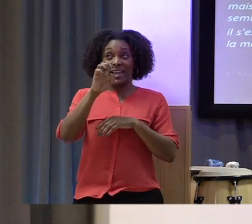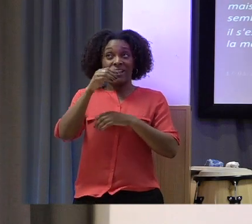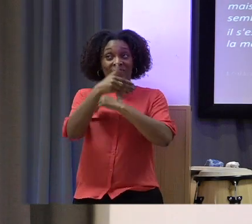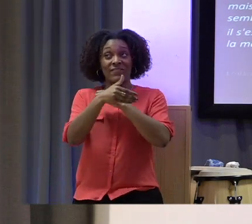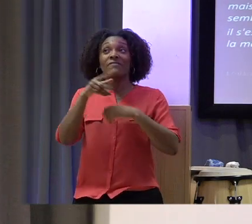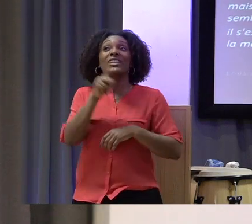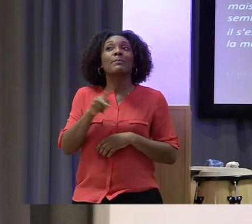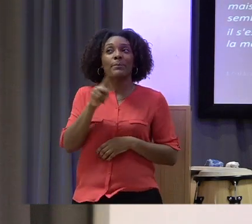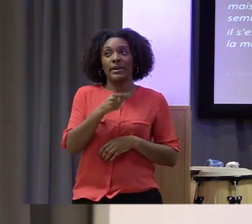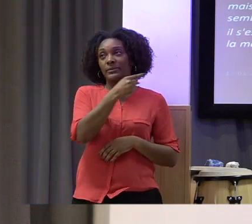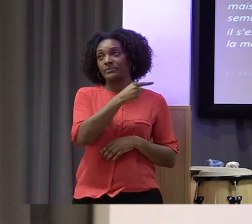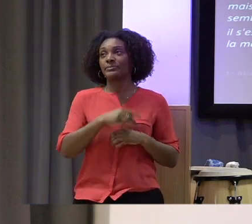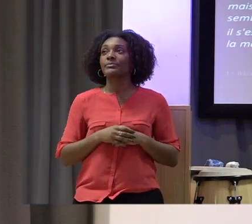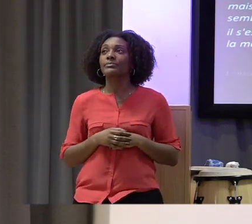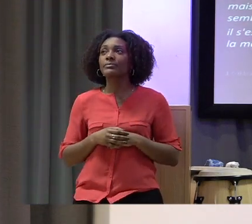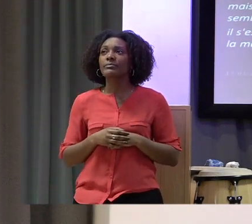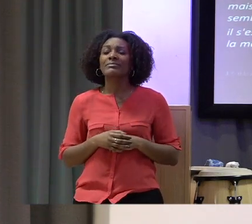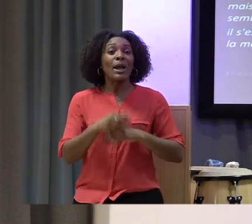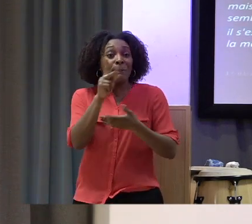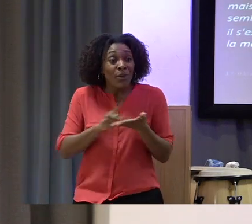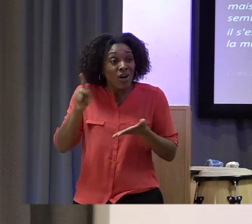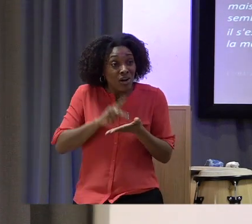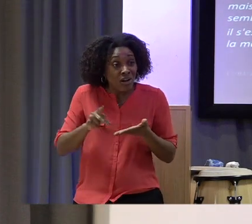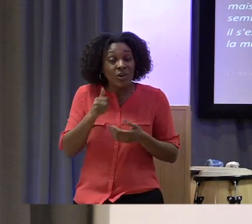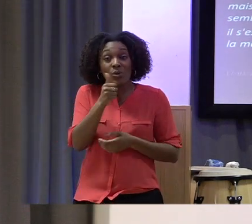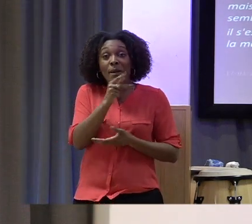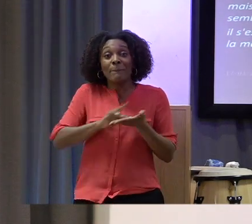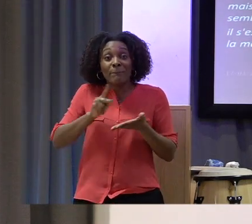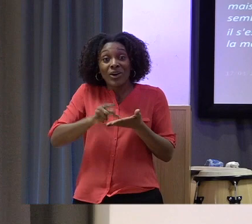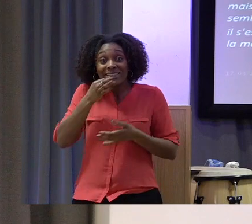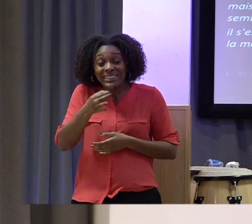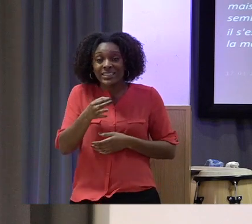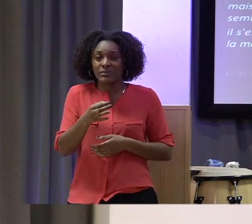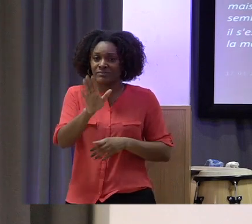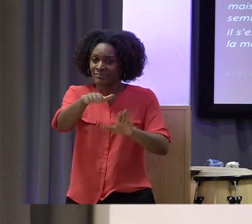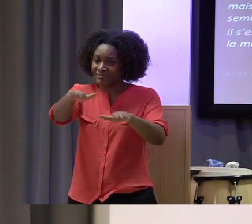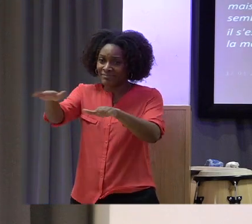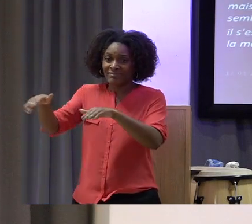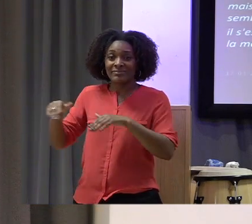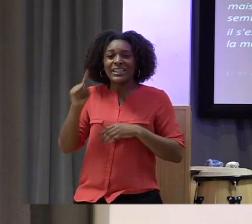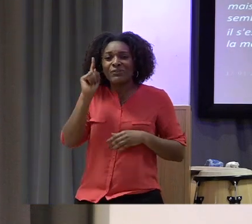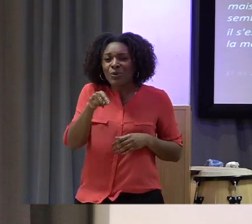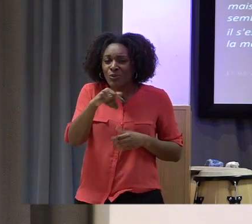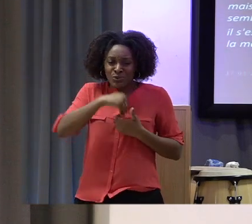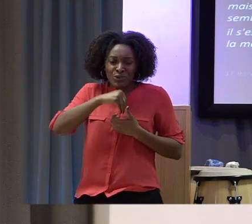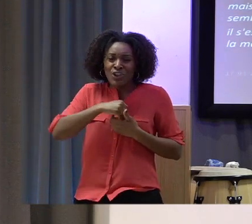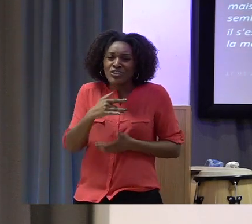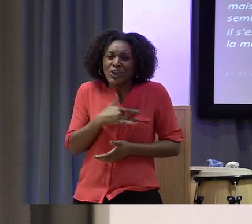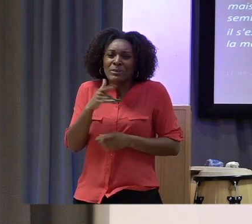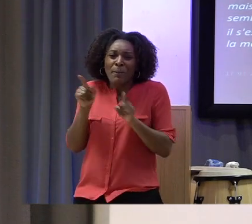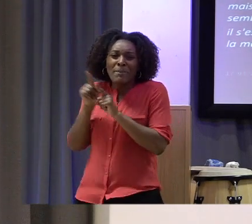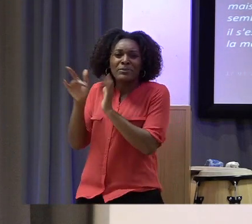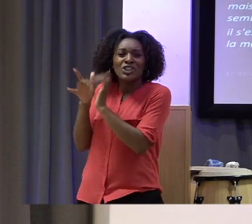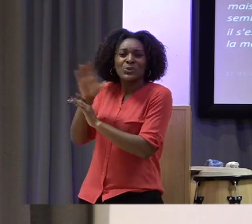aux Philippiens, pardon. L'apôtre Paul nous dit « Ayant les sentiments qui étaient en Jésus-Christ. »